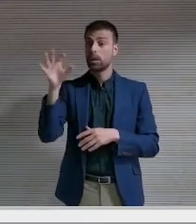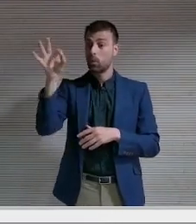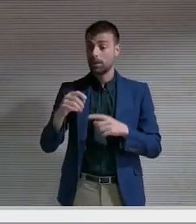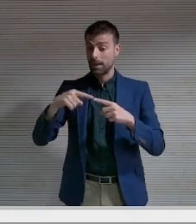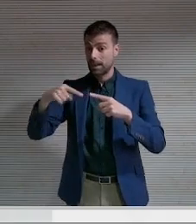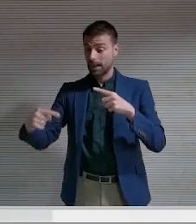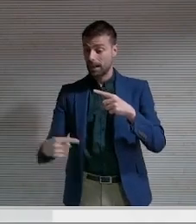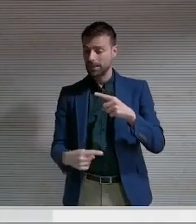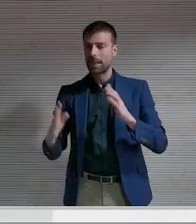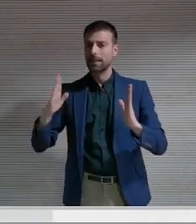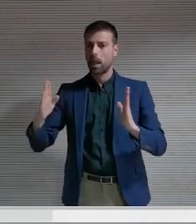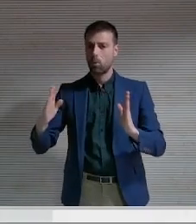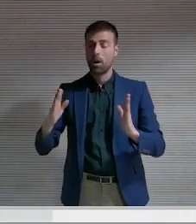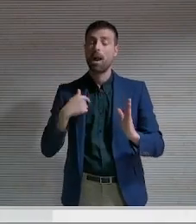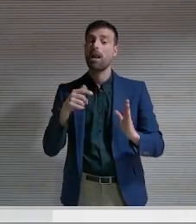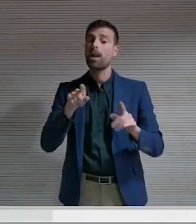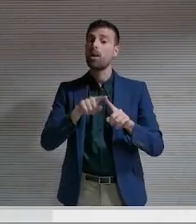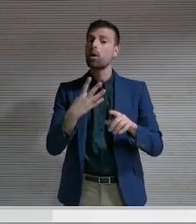restant temporals,